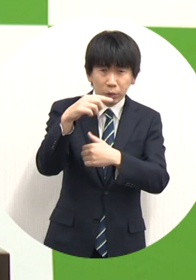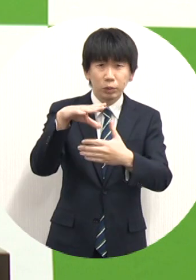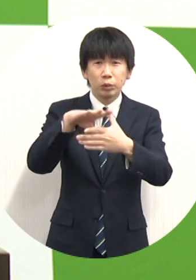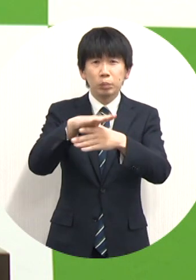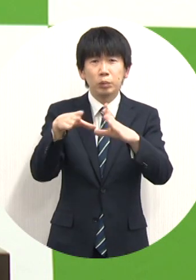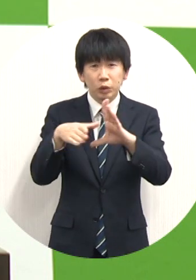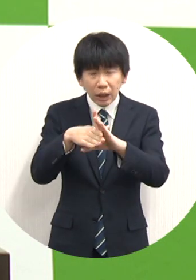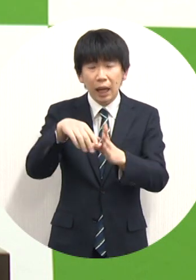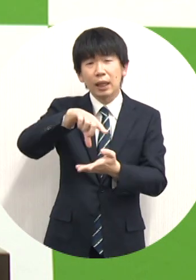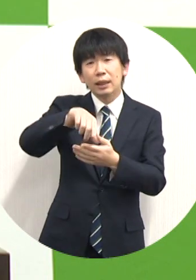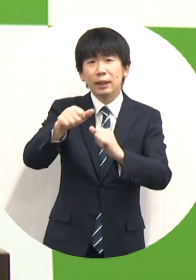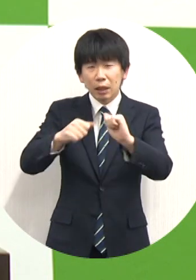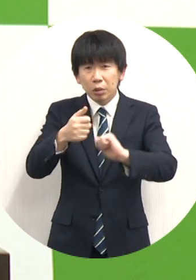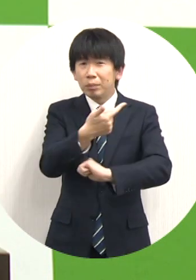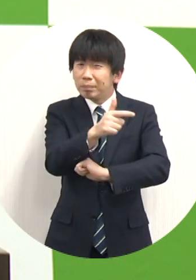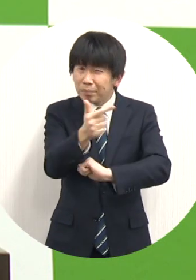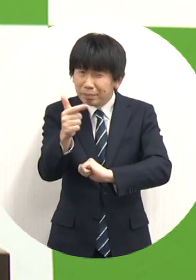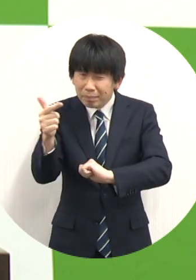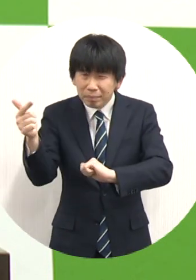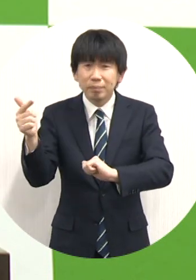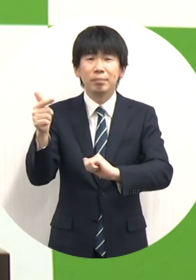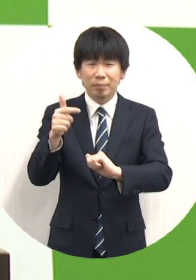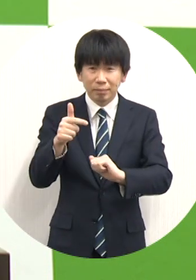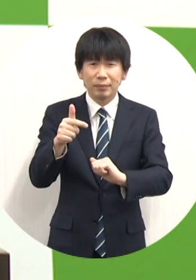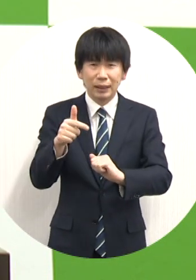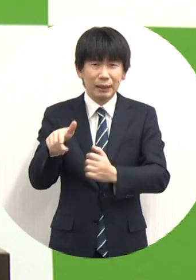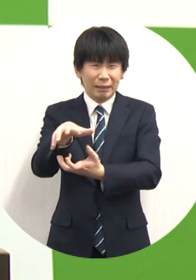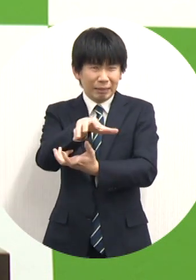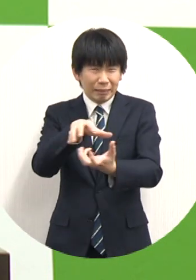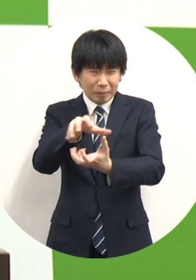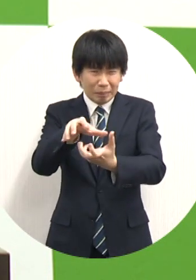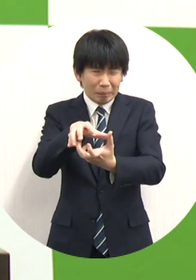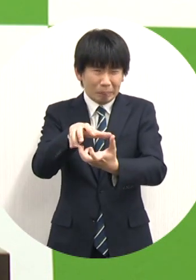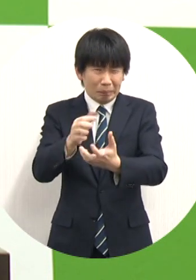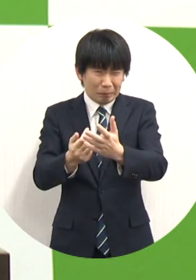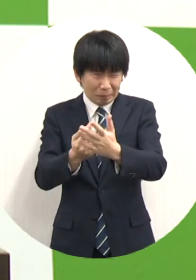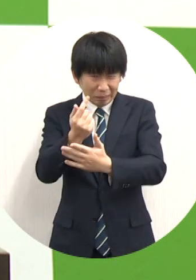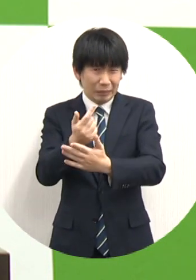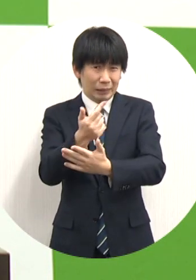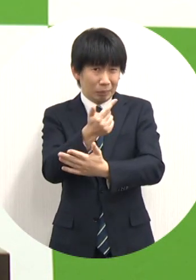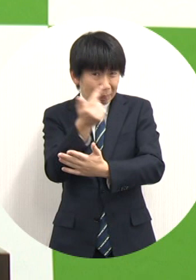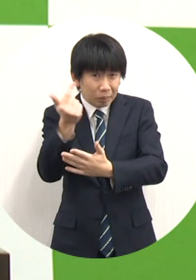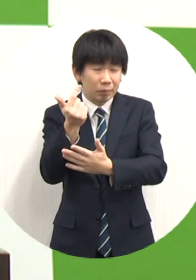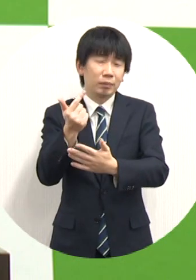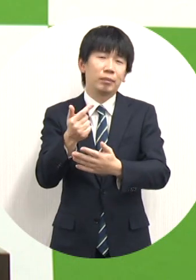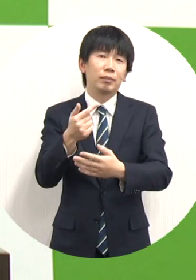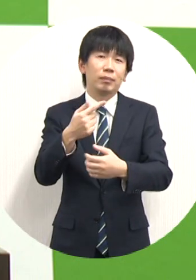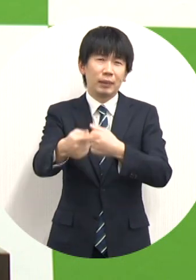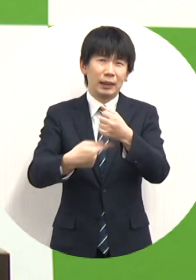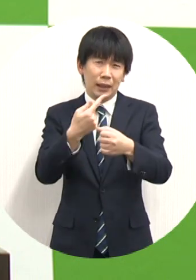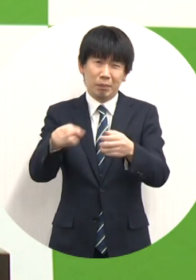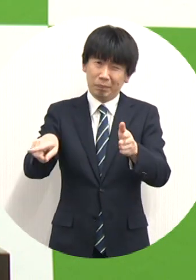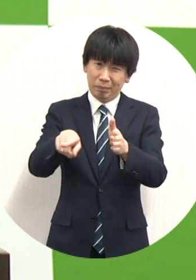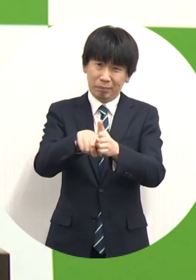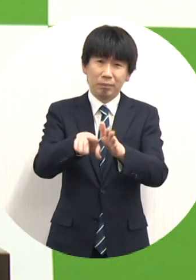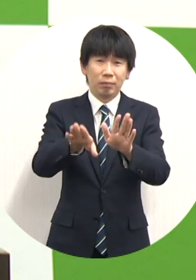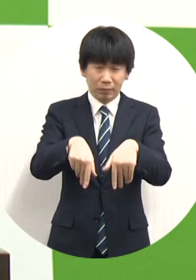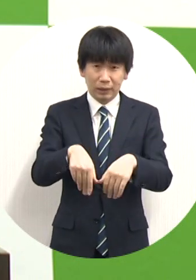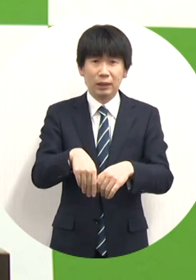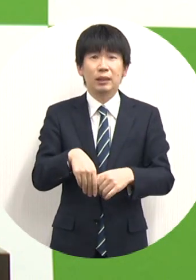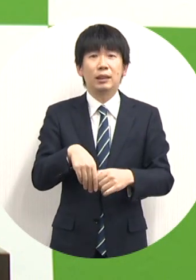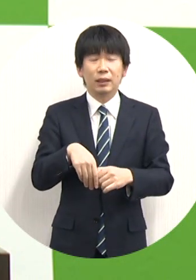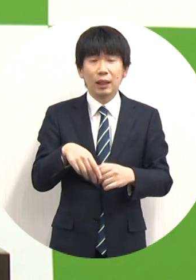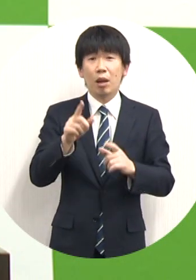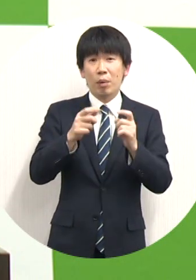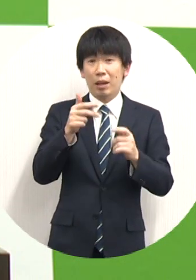地域活動など多方面にわたり大変深刻な影響を及ぼした1年でありましたそうした中